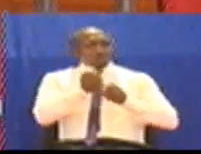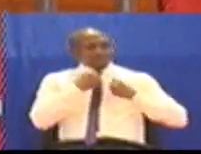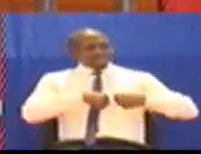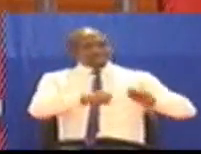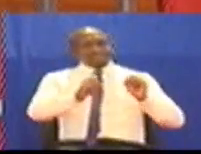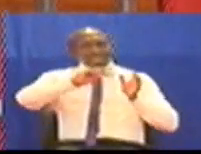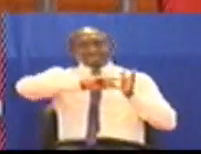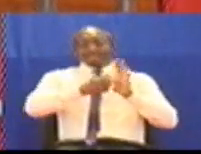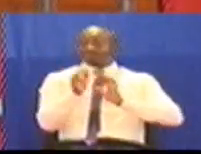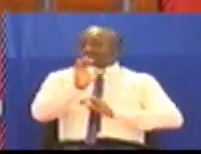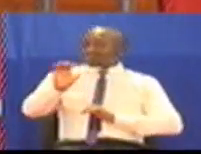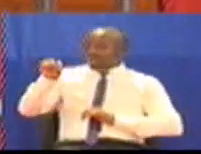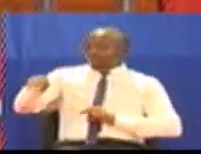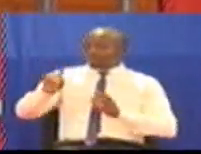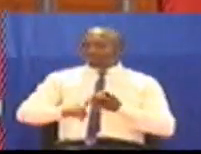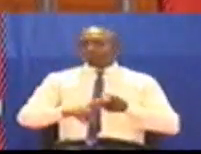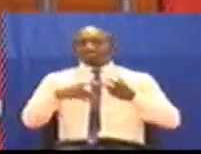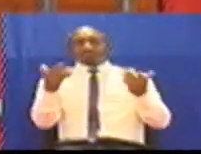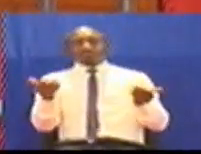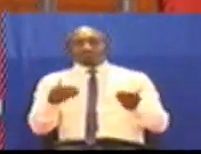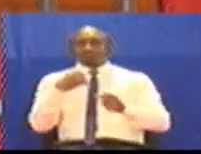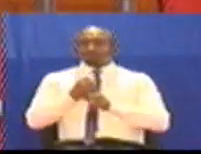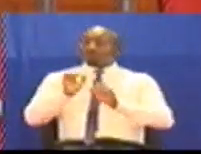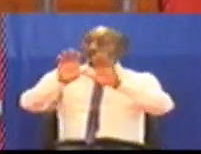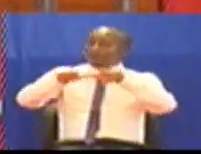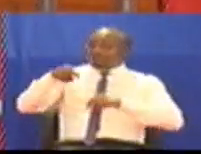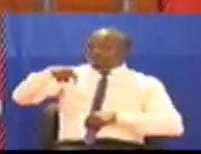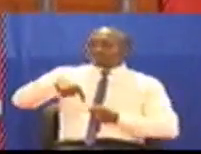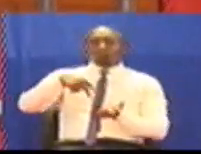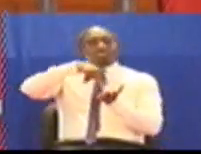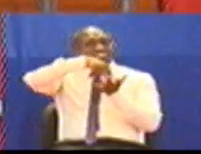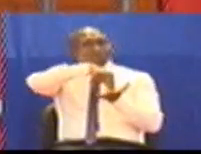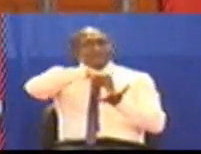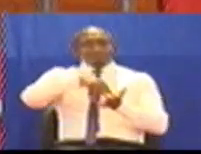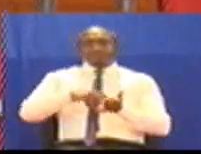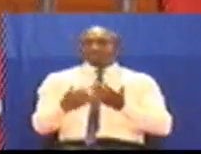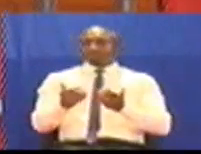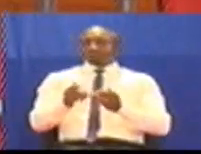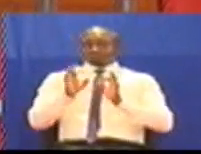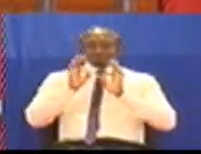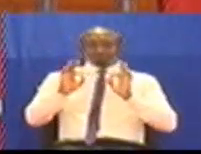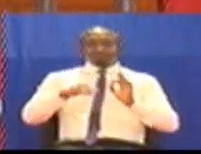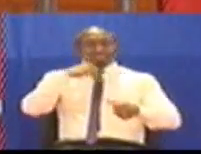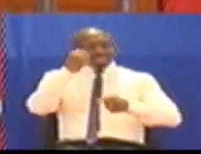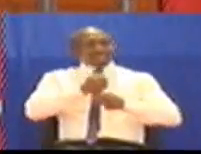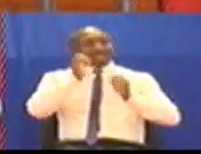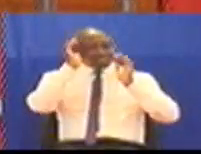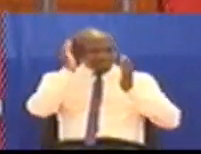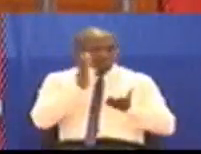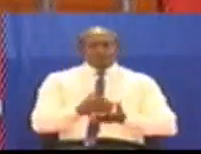cha Mapinduzi na kuweza kutufanya wabunge wa Chama cha Mapinduzi tusimame tukijidai kwamba kazi